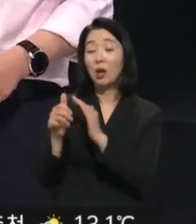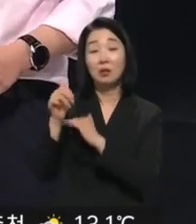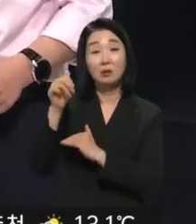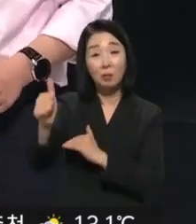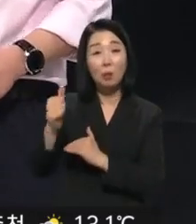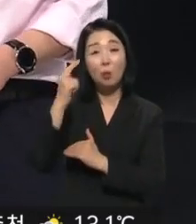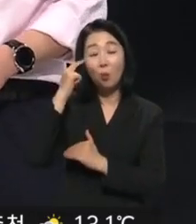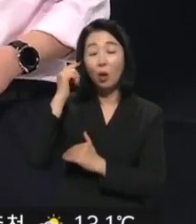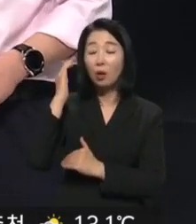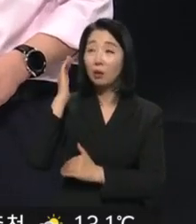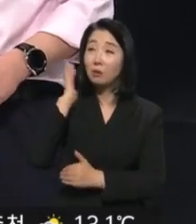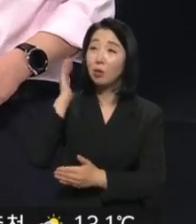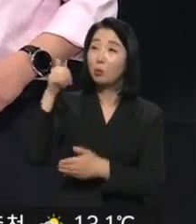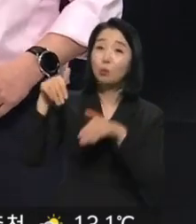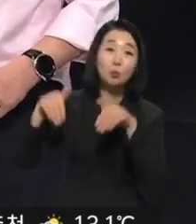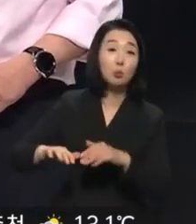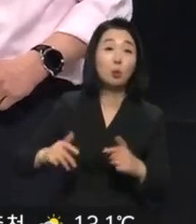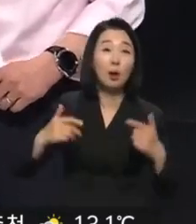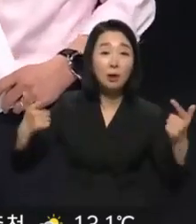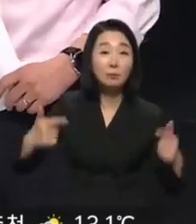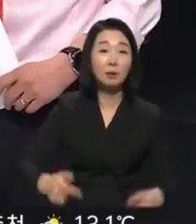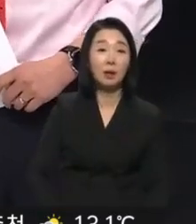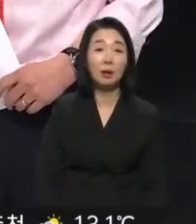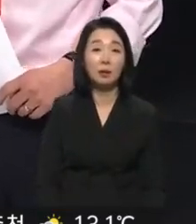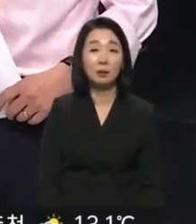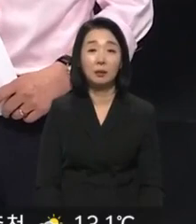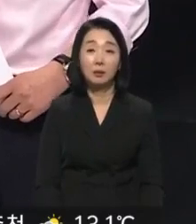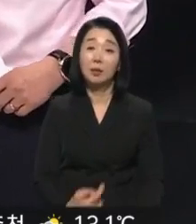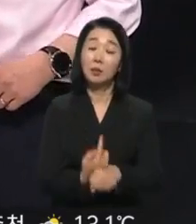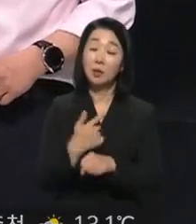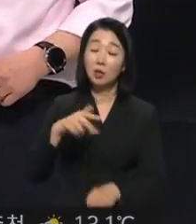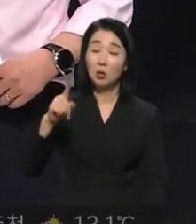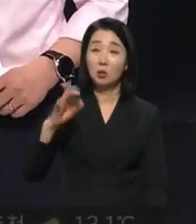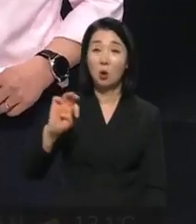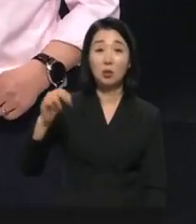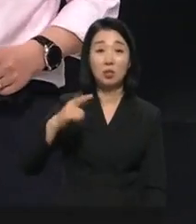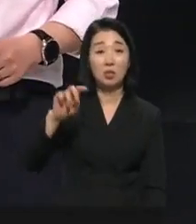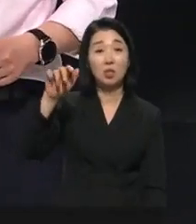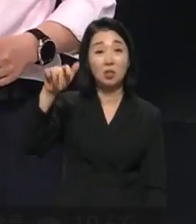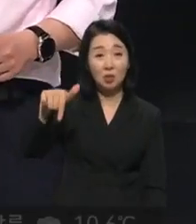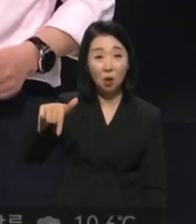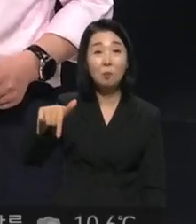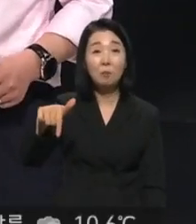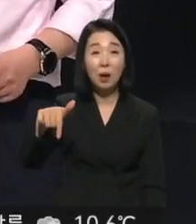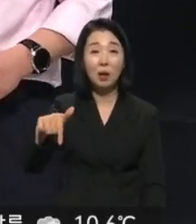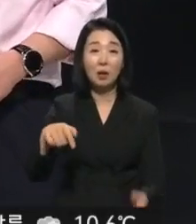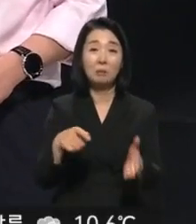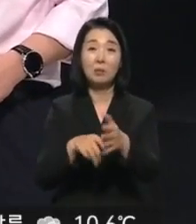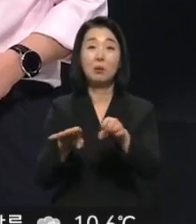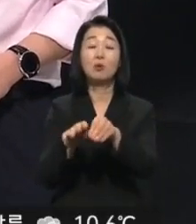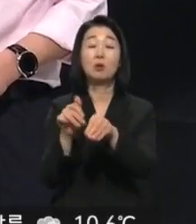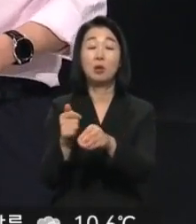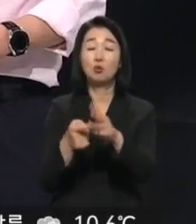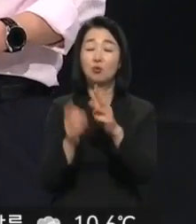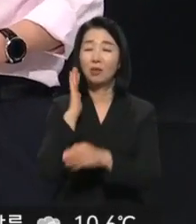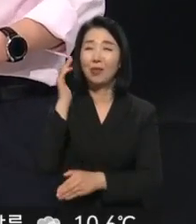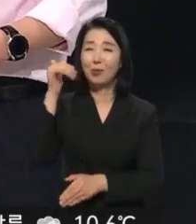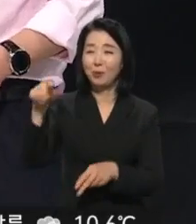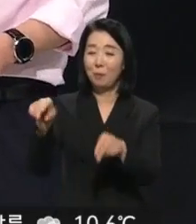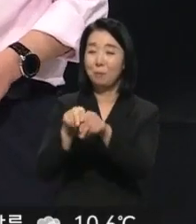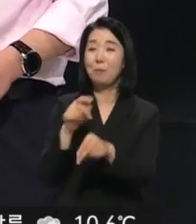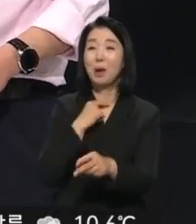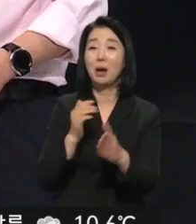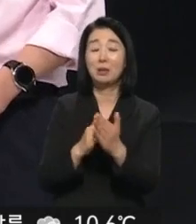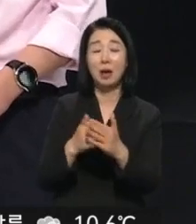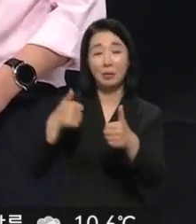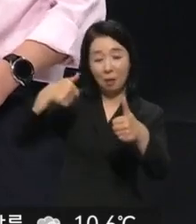부하는 아니라는 겁니다. 지난해 정진석 비대위원장도 윤 대통령을 공항에서 배웅한 적이 있지만 폴더